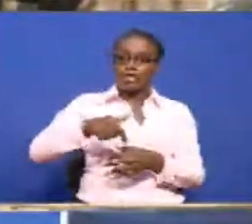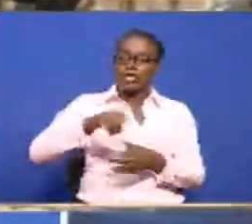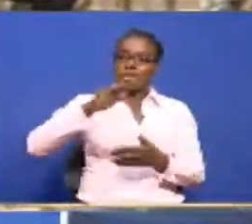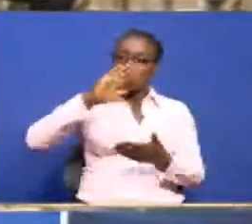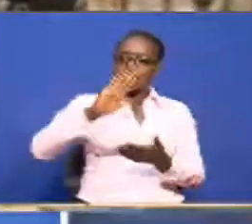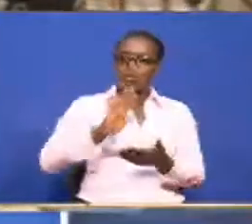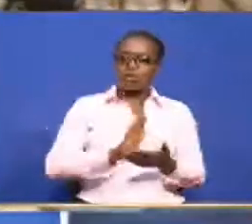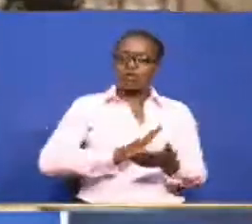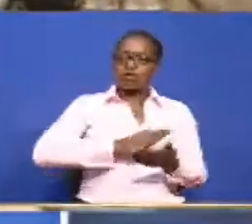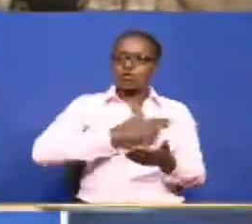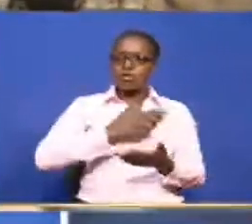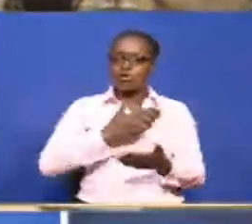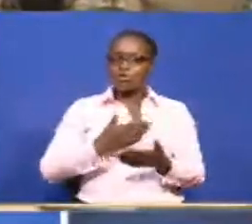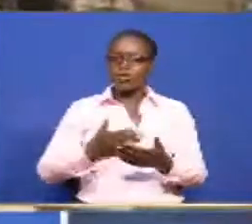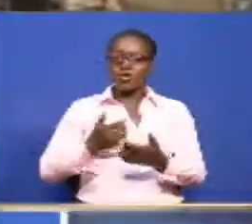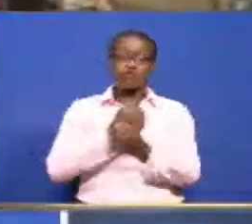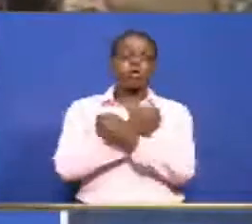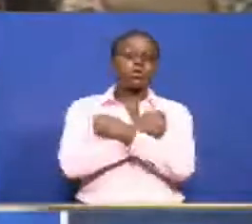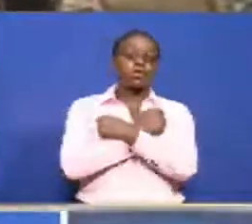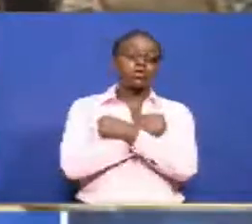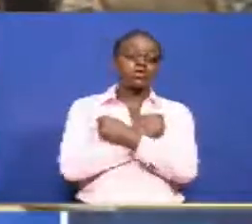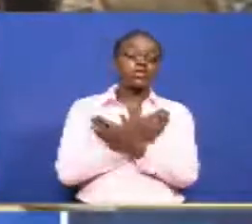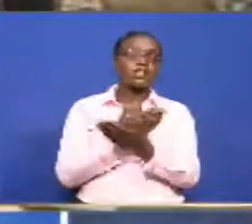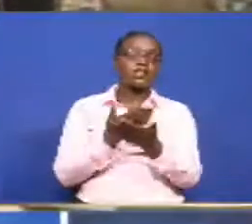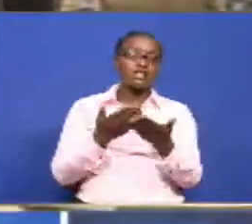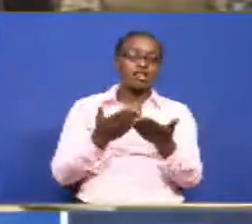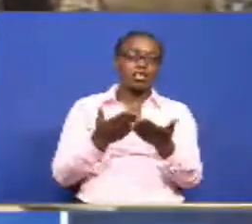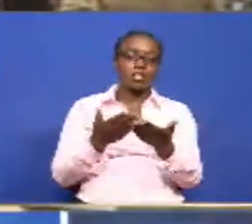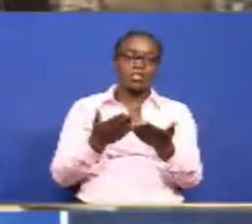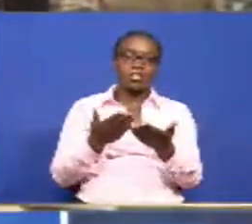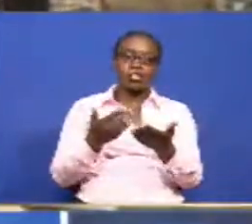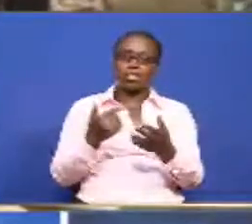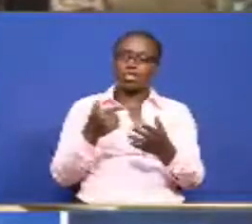za uzalendo ziliimbwa.